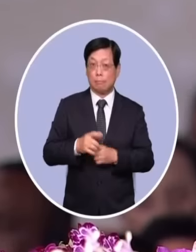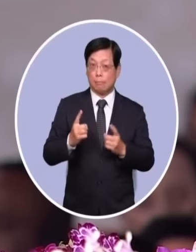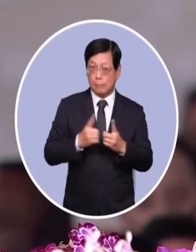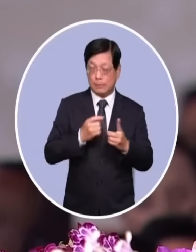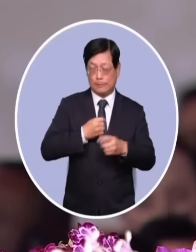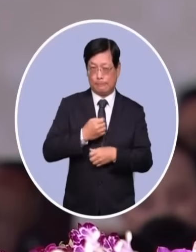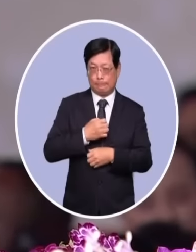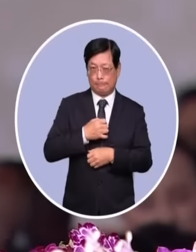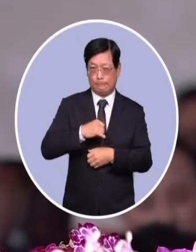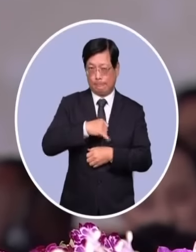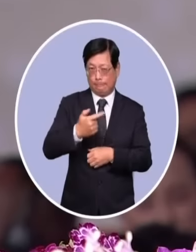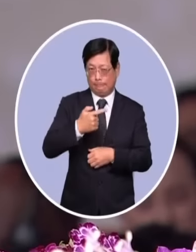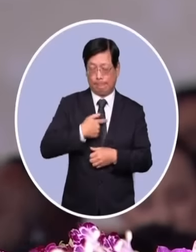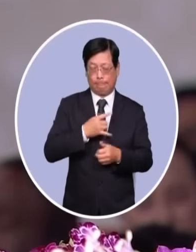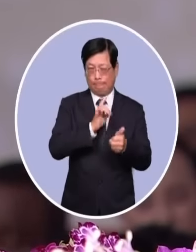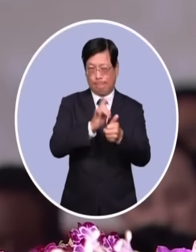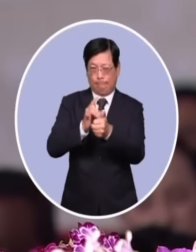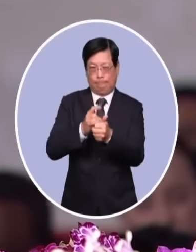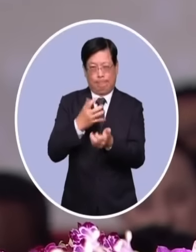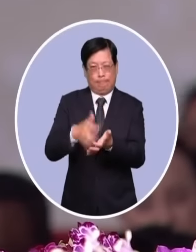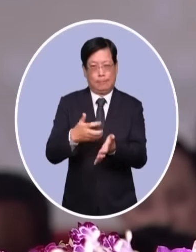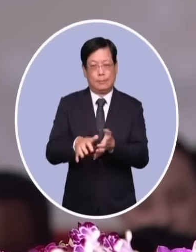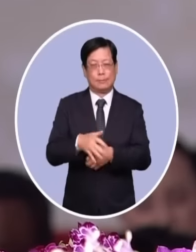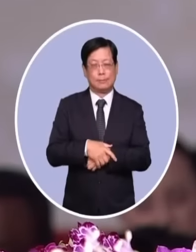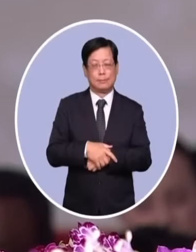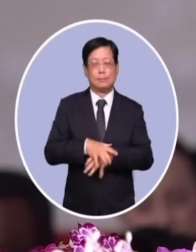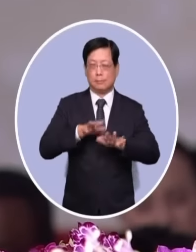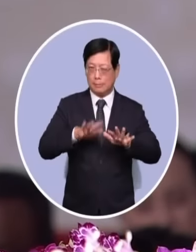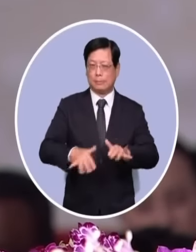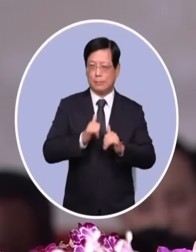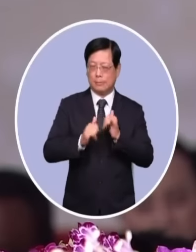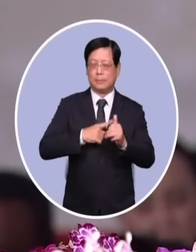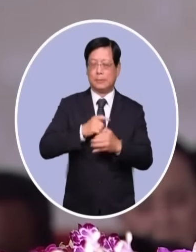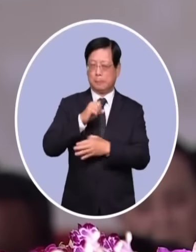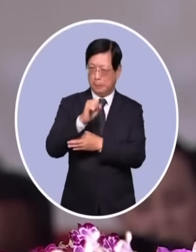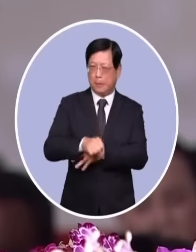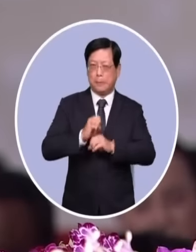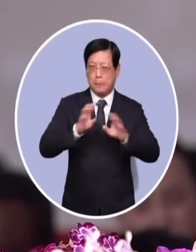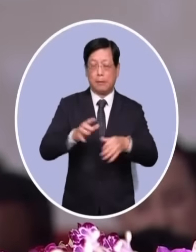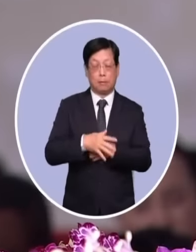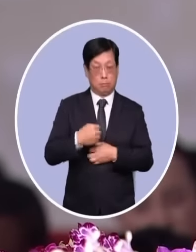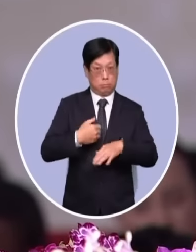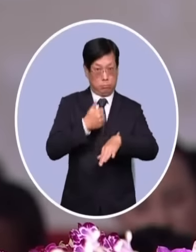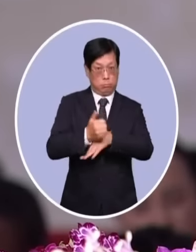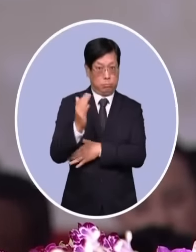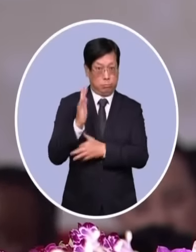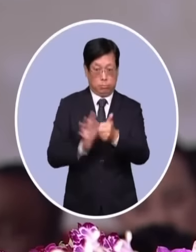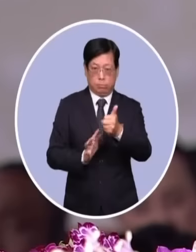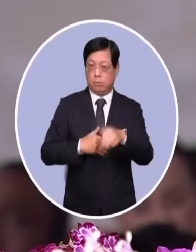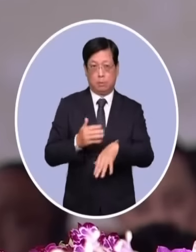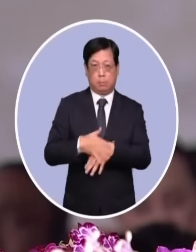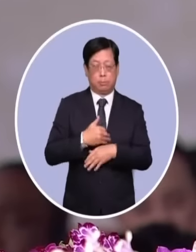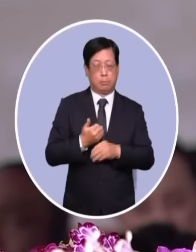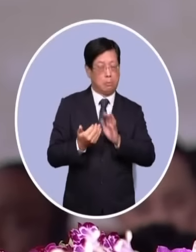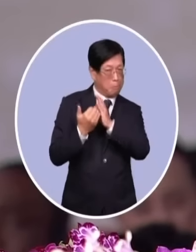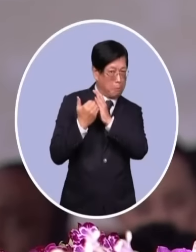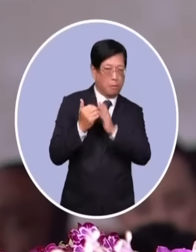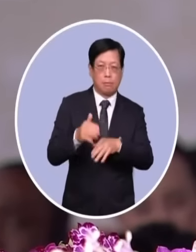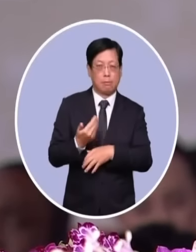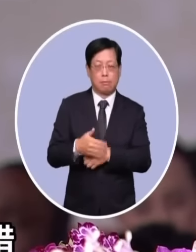痛绝的是诈骗横行。我要向国人承诺，执政团队不会回避这些问